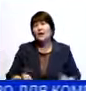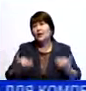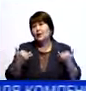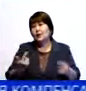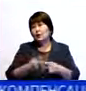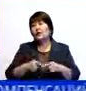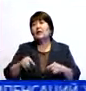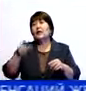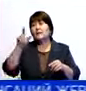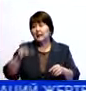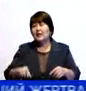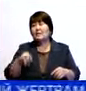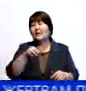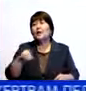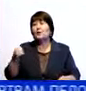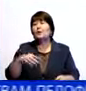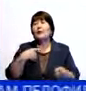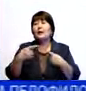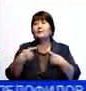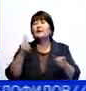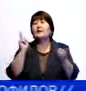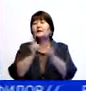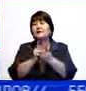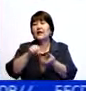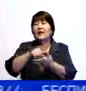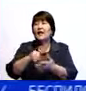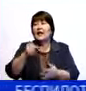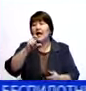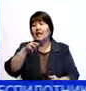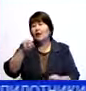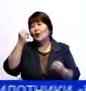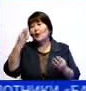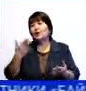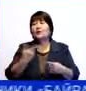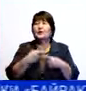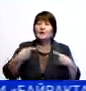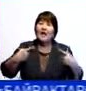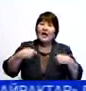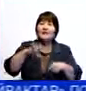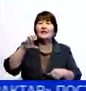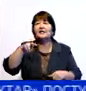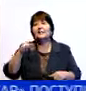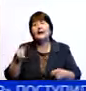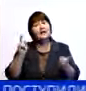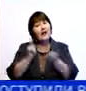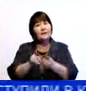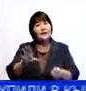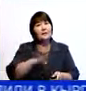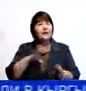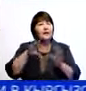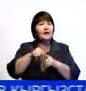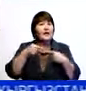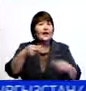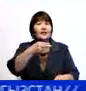И сегодня же мажилисмен Мейрамбек Тулепберген провел встречу с представителями этнокультурных религиозных объединений и СМИ. На встрече был внесен